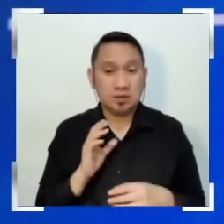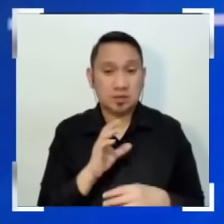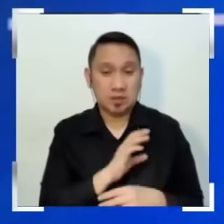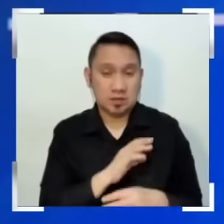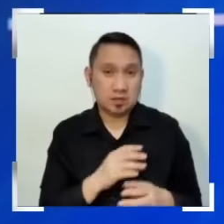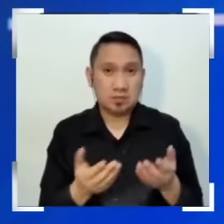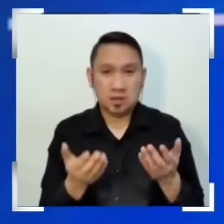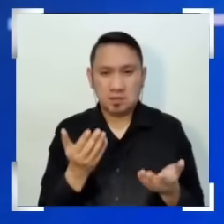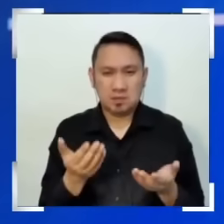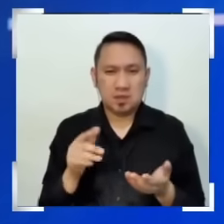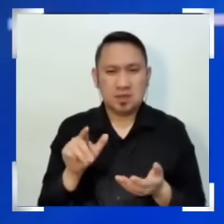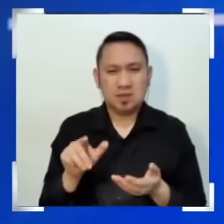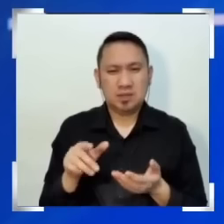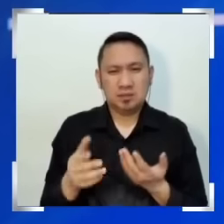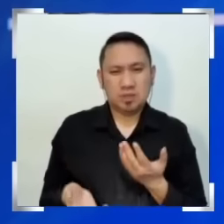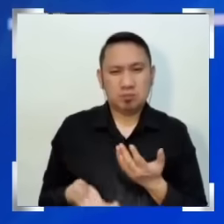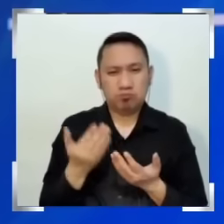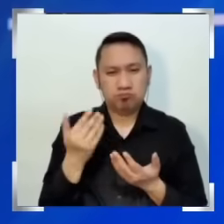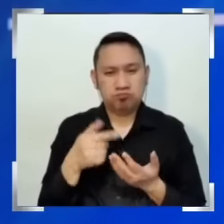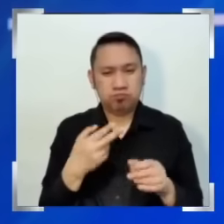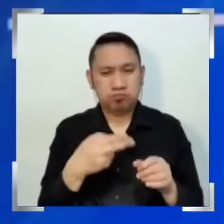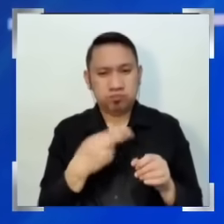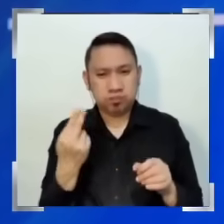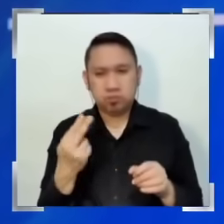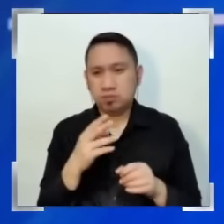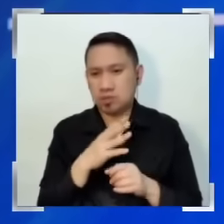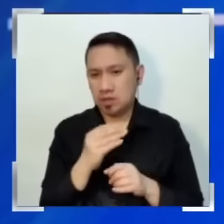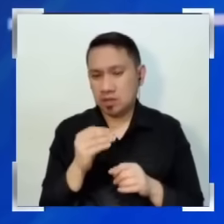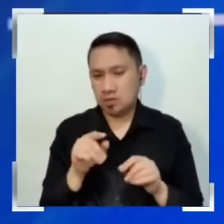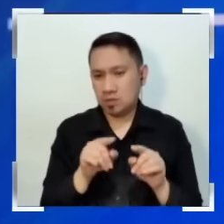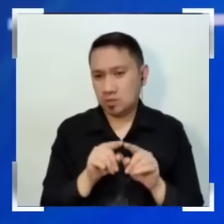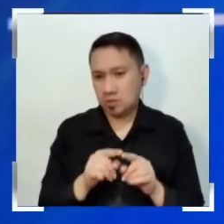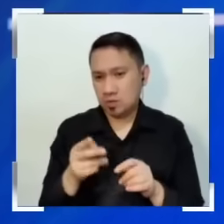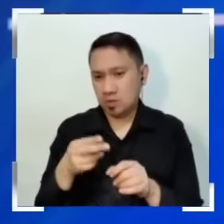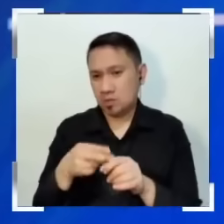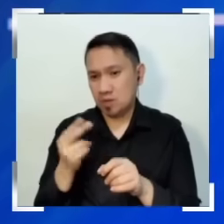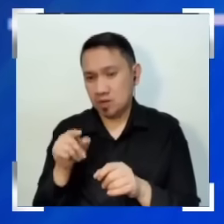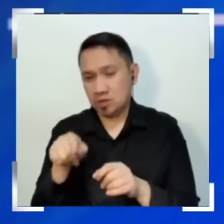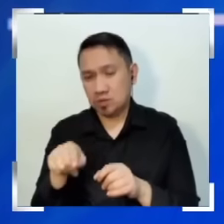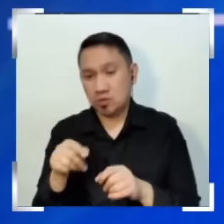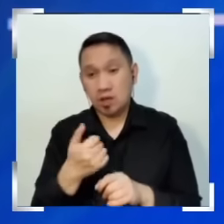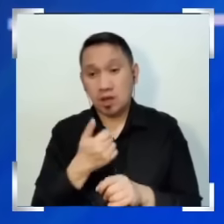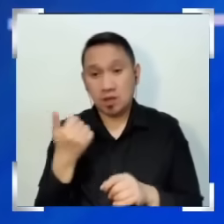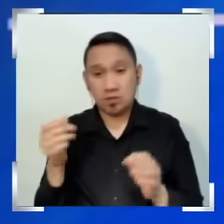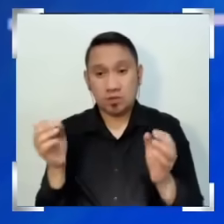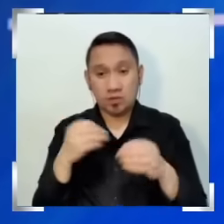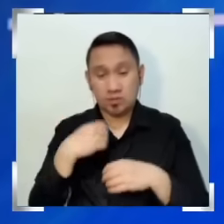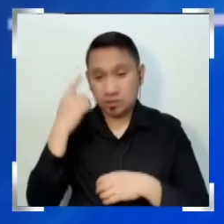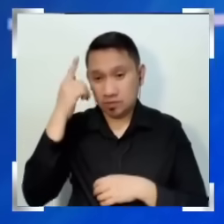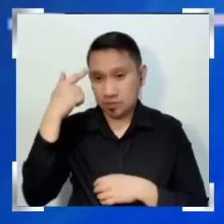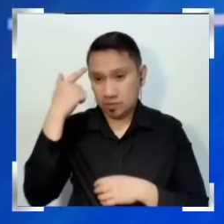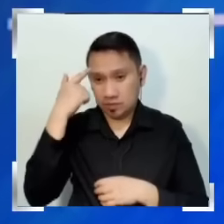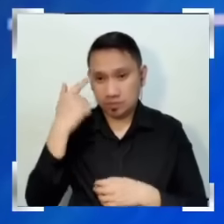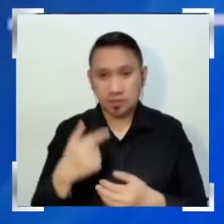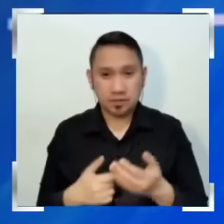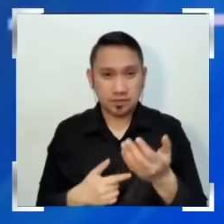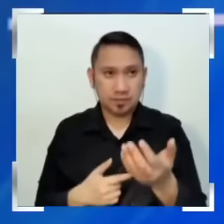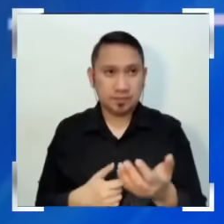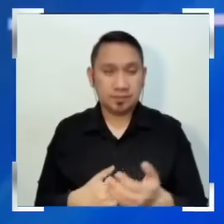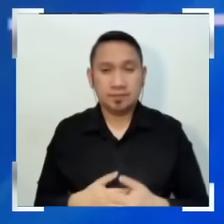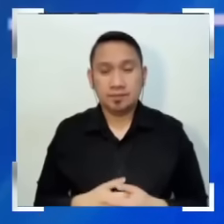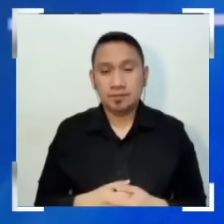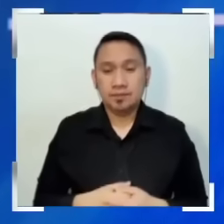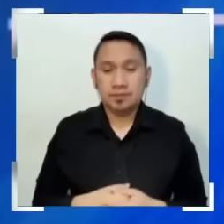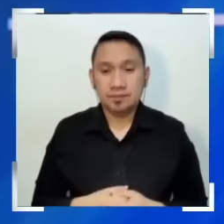hacker ang nasa likod ng insidente maging ng pangahack sa isa pang ahensya ng gobyerno. Saksi, sina June Veneracion at